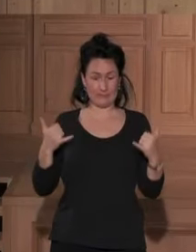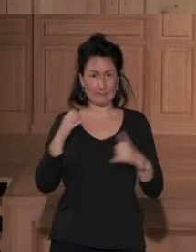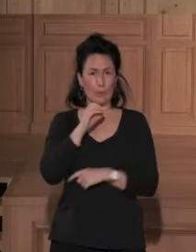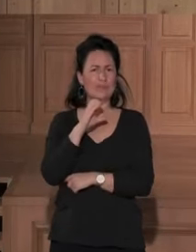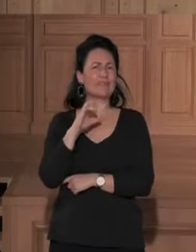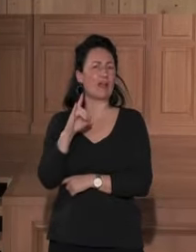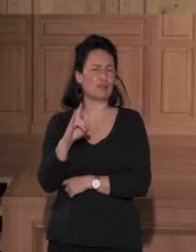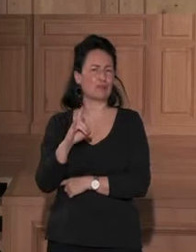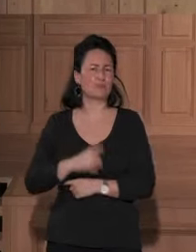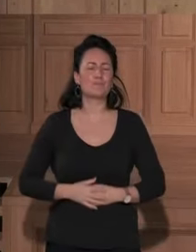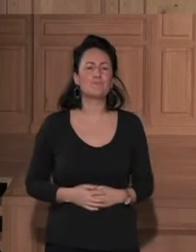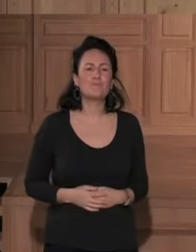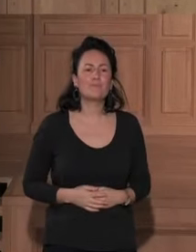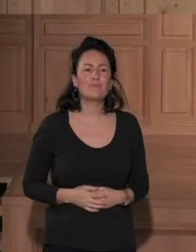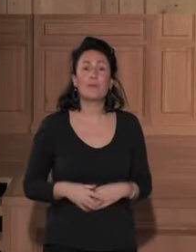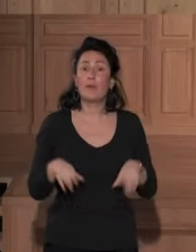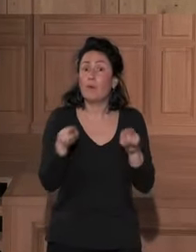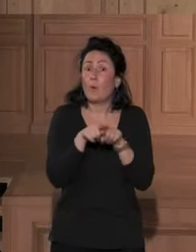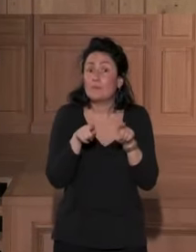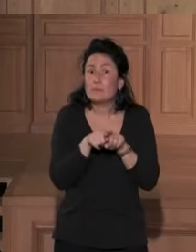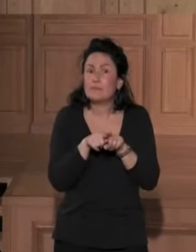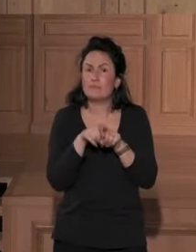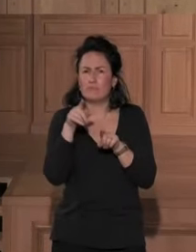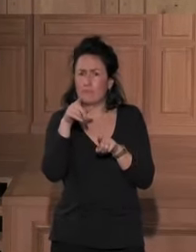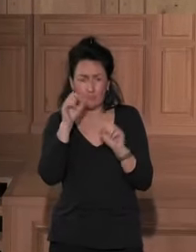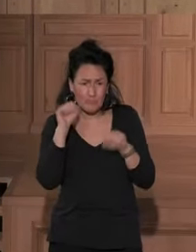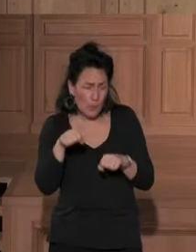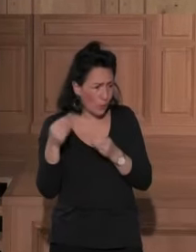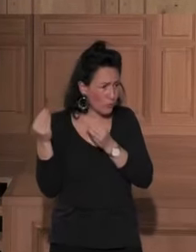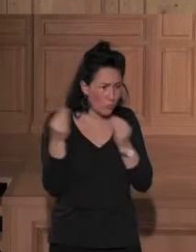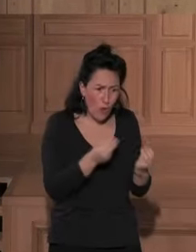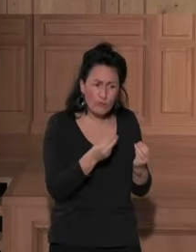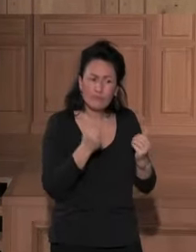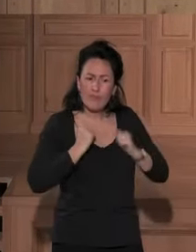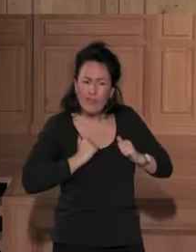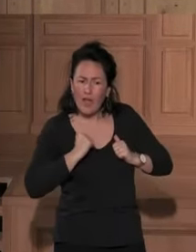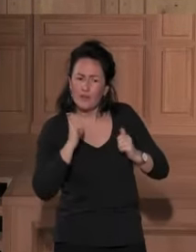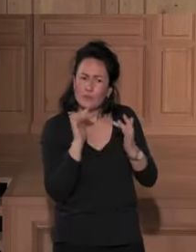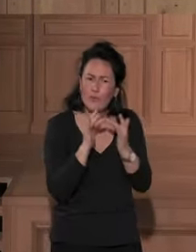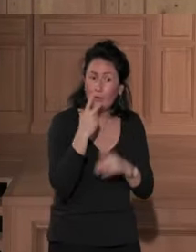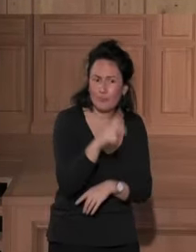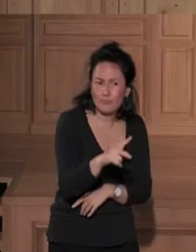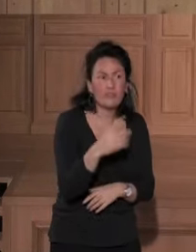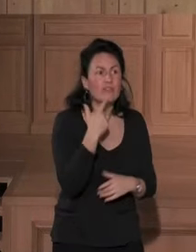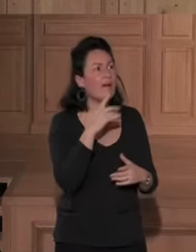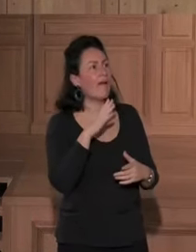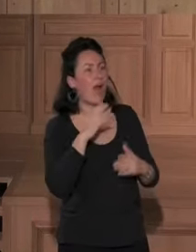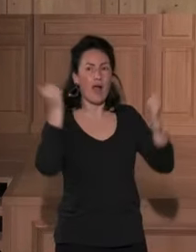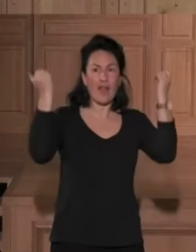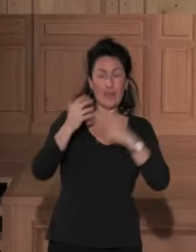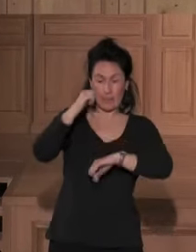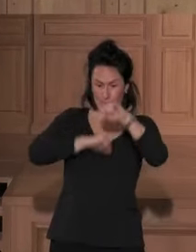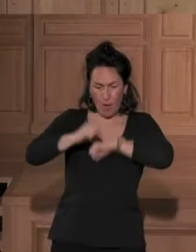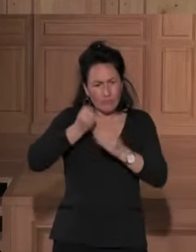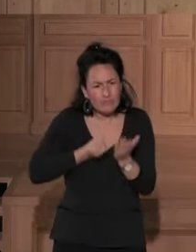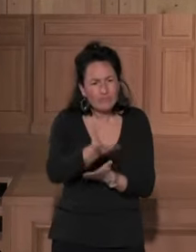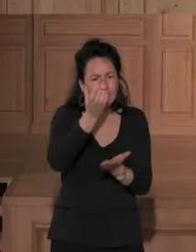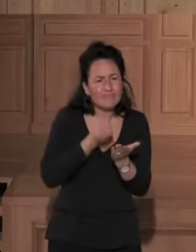Voilà, et n'hésitez pas aussi à laisser vos coordonnées. Comme ça, au fur et à mesure des événements, on pourra vous tenir au courant grâce à notre